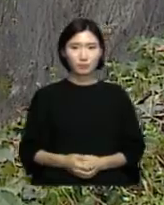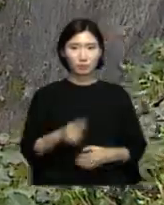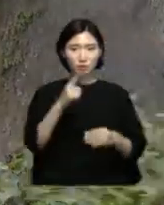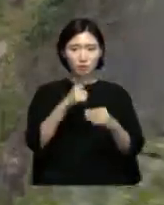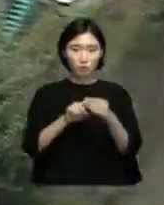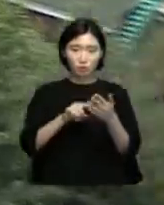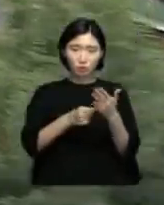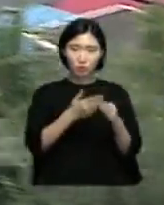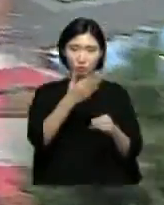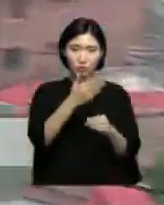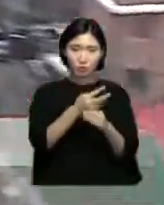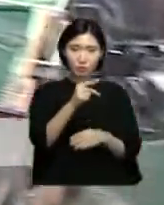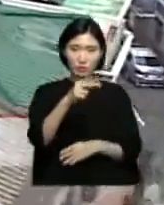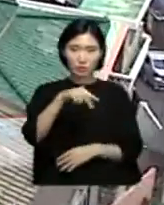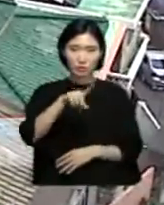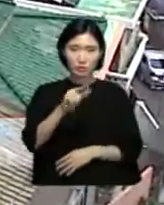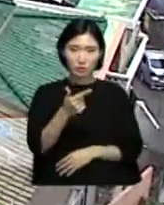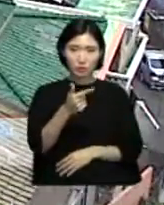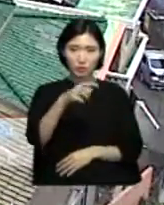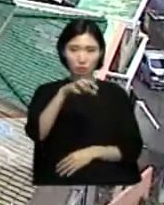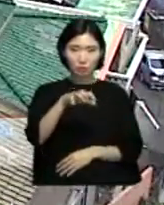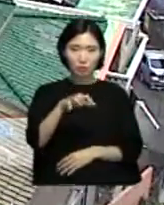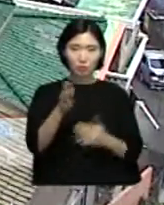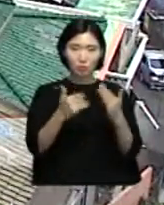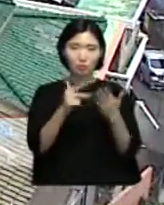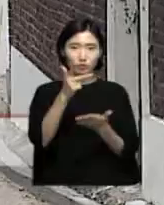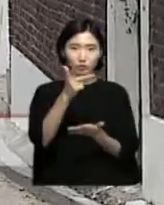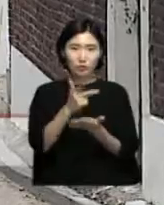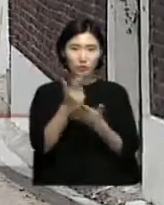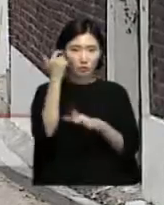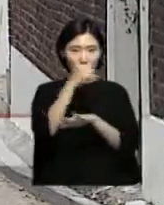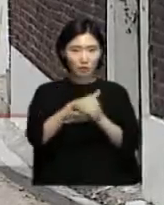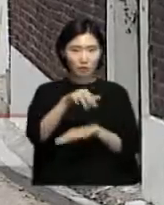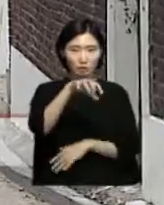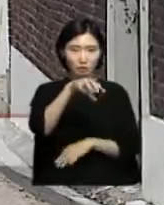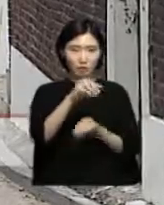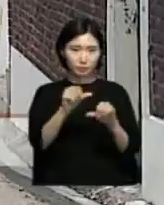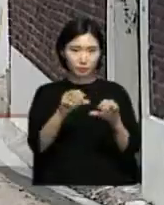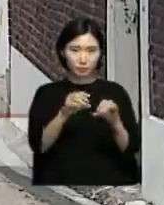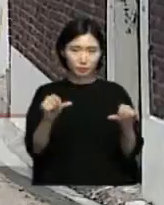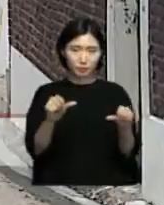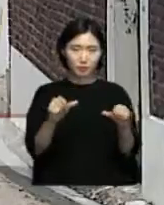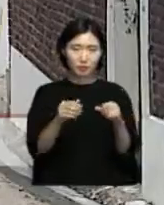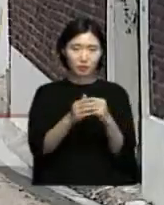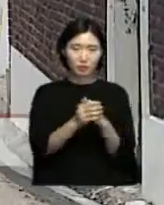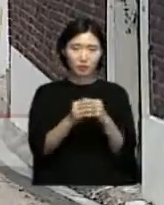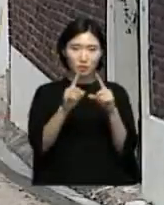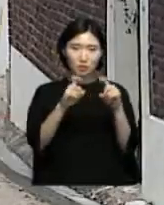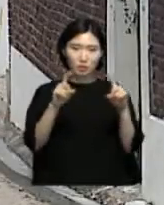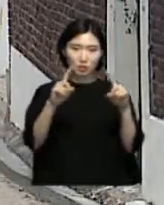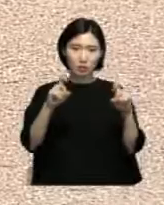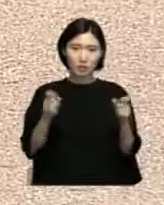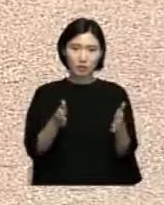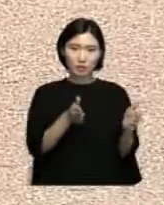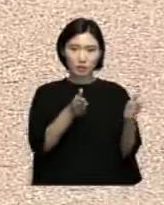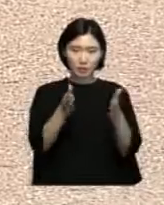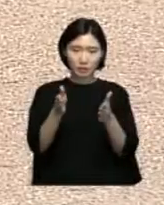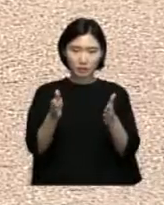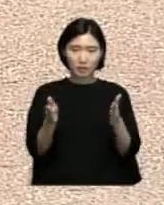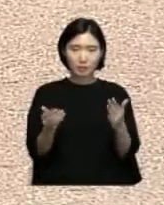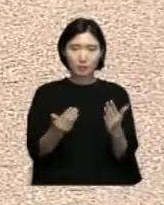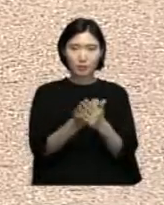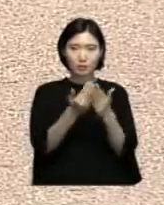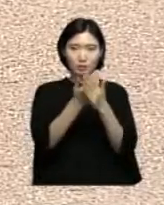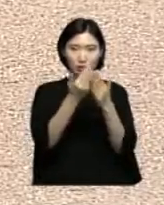중구가 추진하고 있는 다산동 공영주차장 예정 부지입니다. 인접한 다산 성곽길을 활성화시키고 다산동